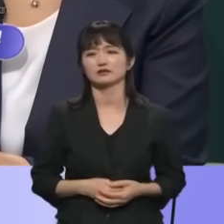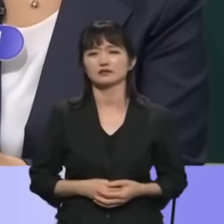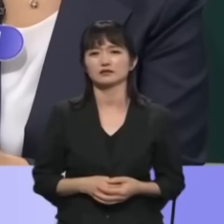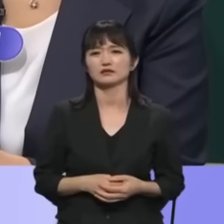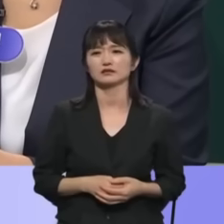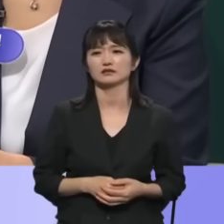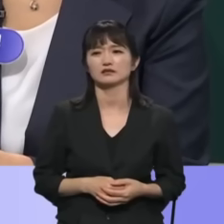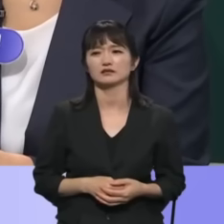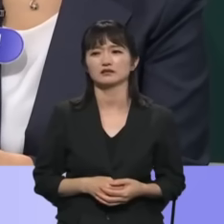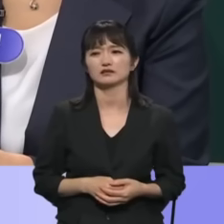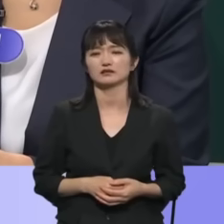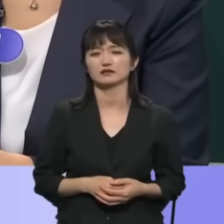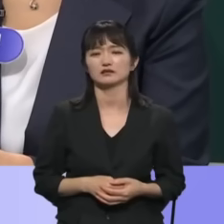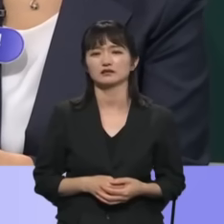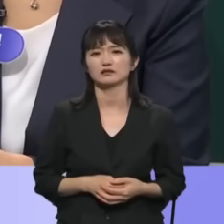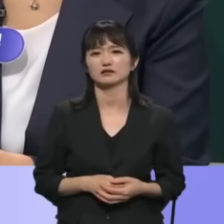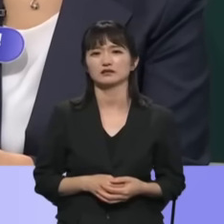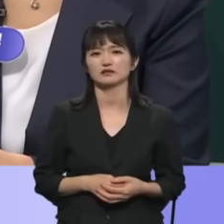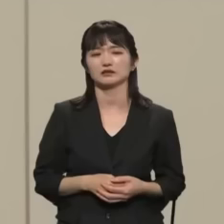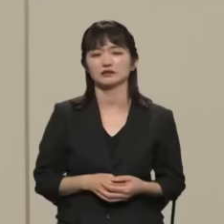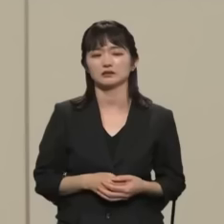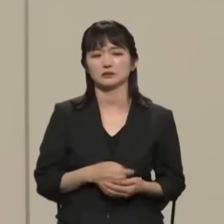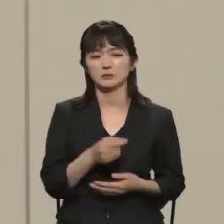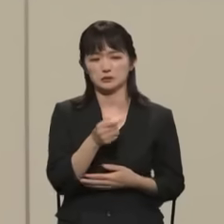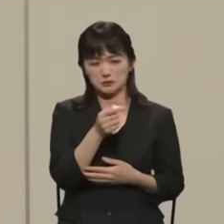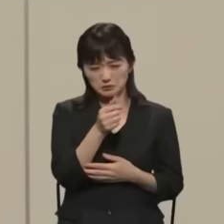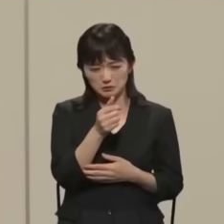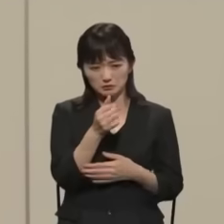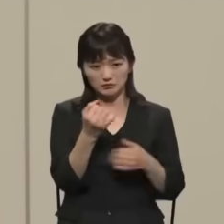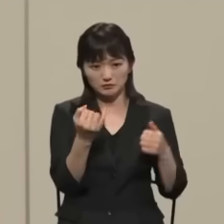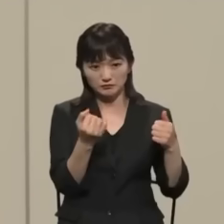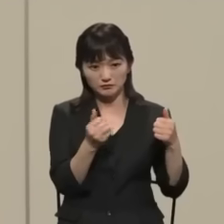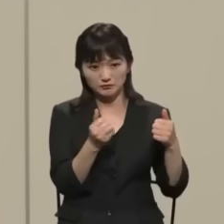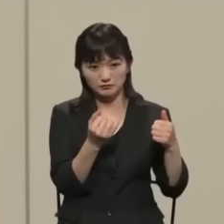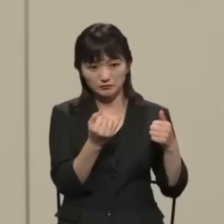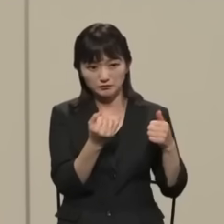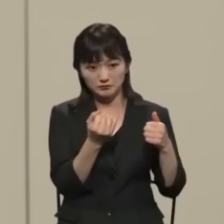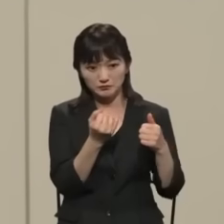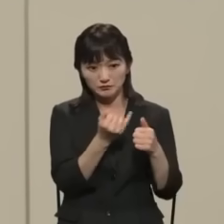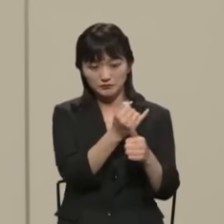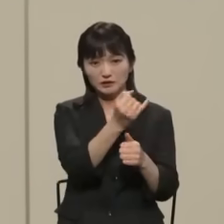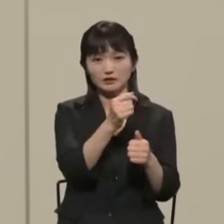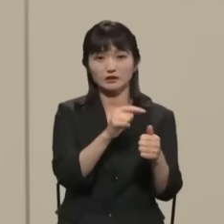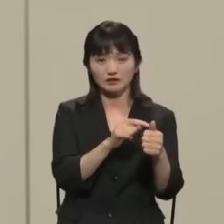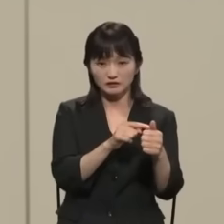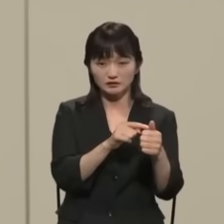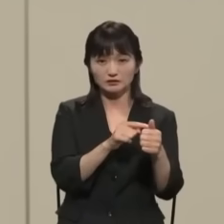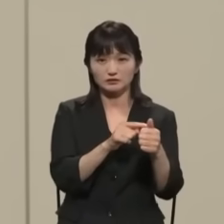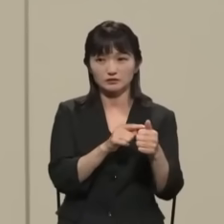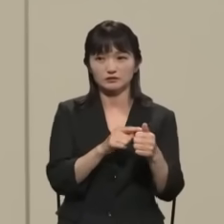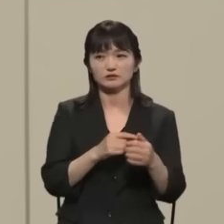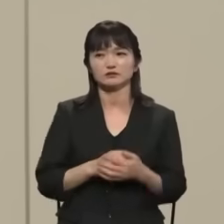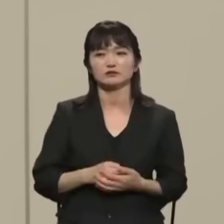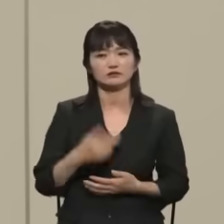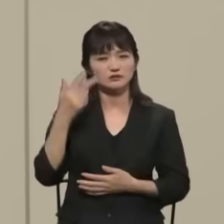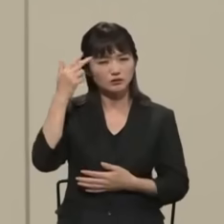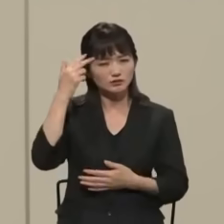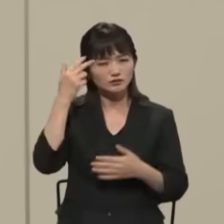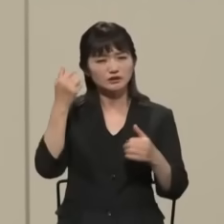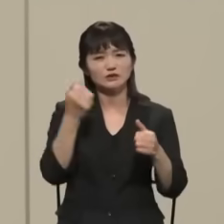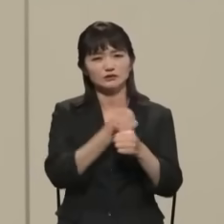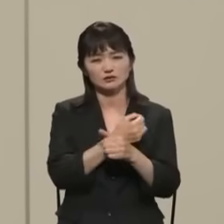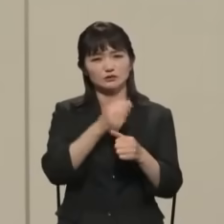경미하게 조금 신체접촉이 있었던 사례도 오히려 신체 학대가 아니라 정신적 학대로 보는 경우가 정석학대라는게 지금